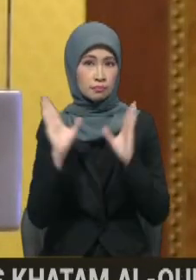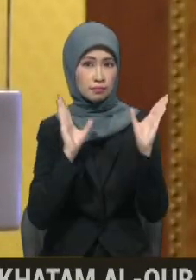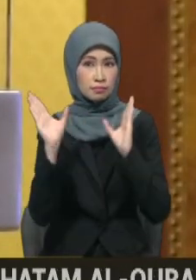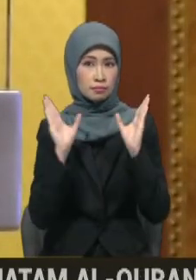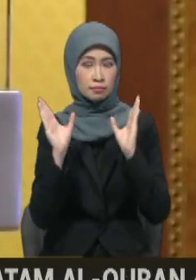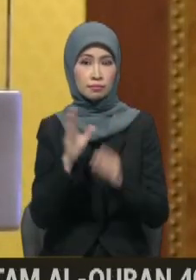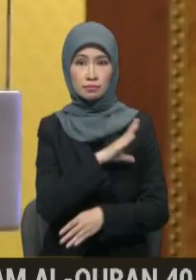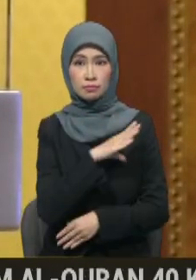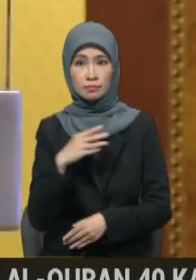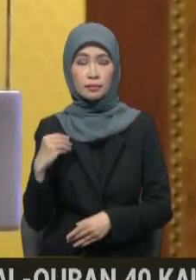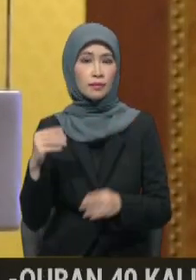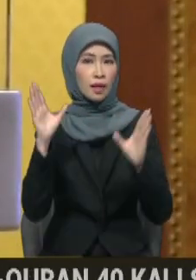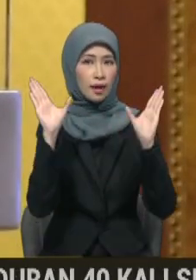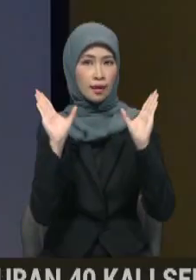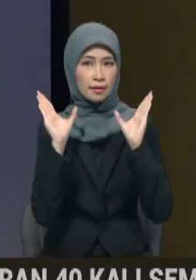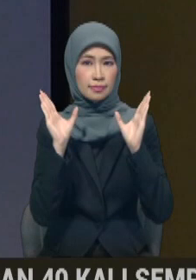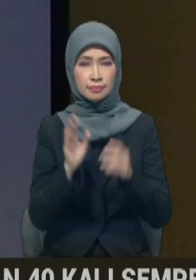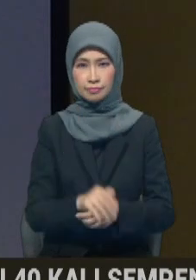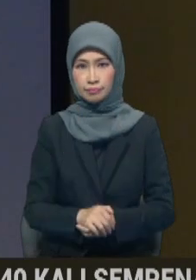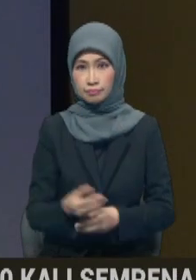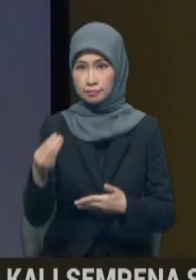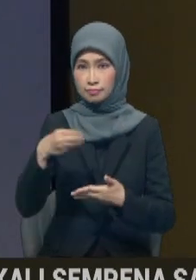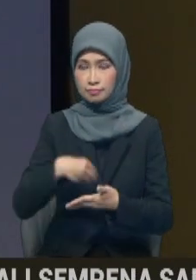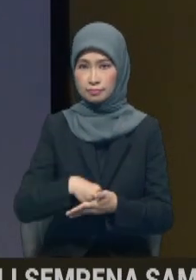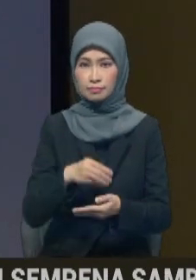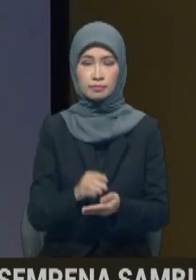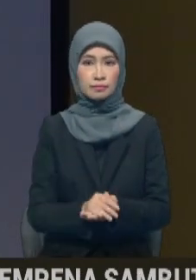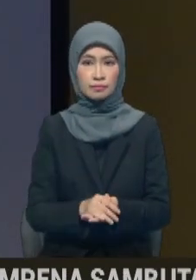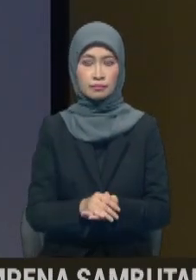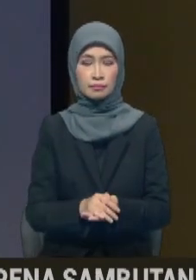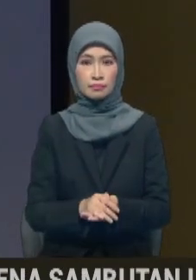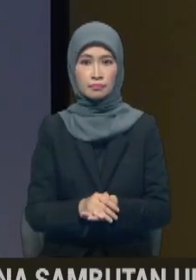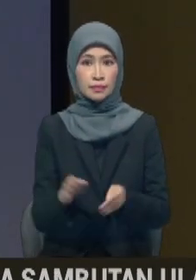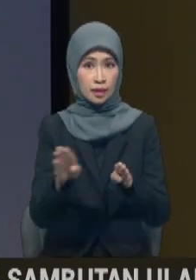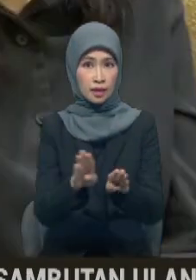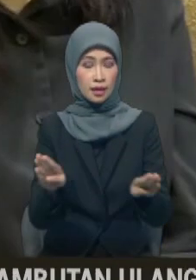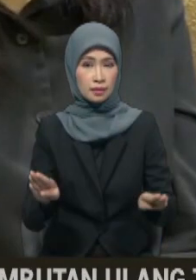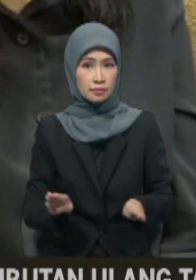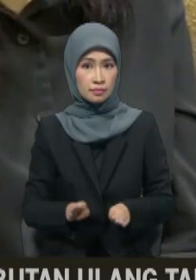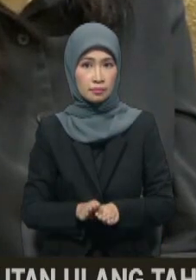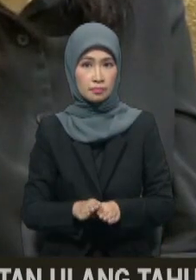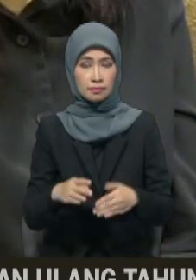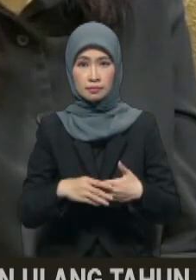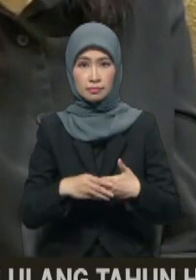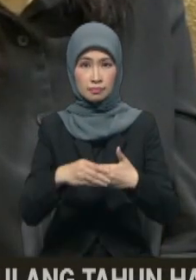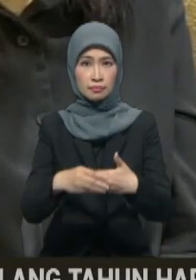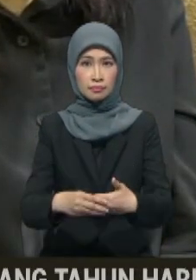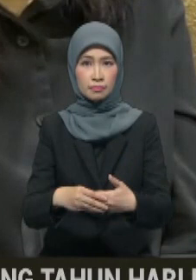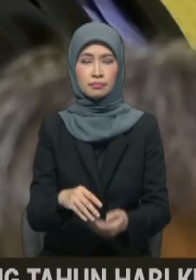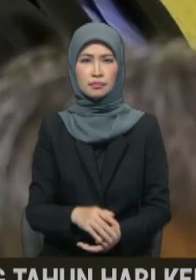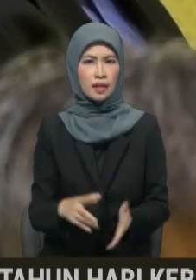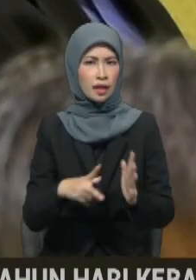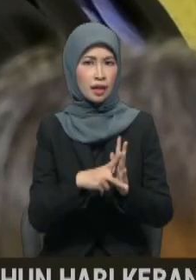dan Brunei program antaranya diisi dengan bengkel interaktif dan bimbingan yang merangkumi kajian kes yang